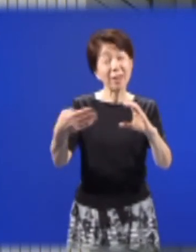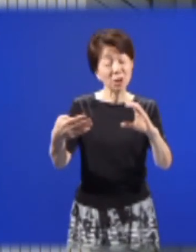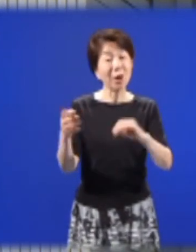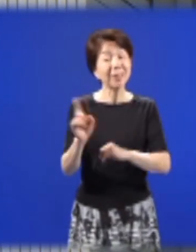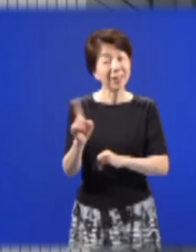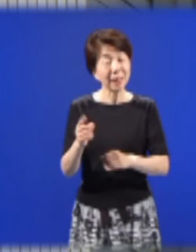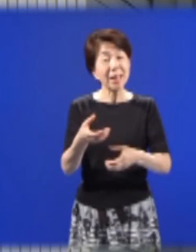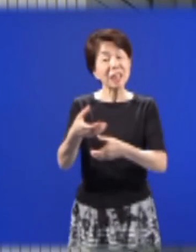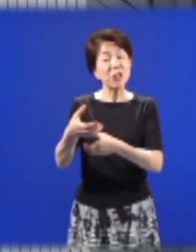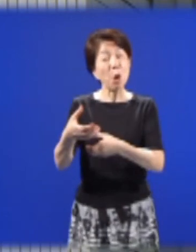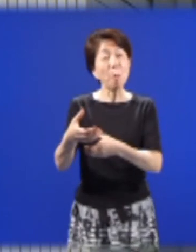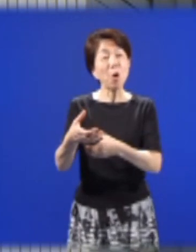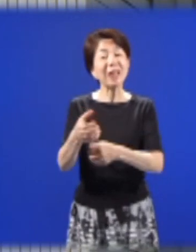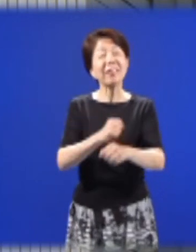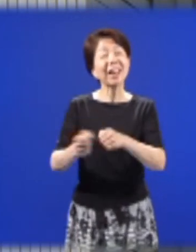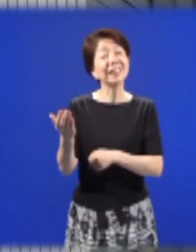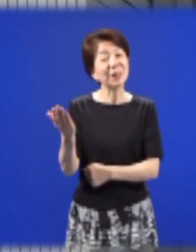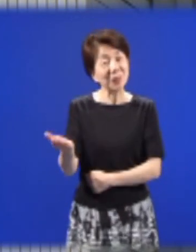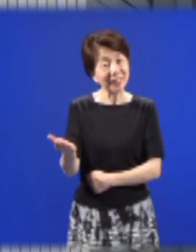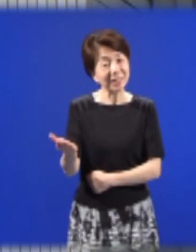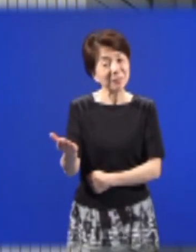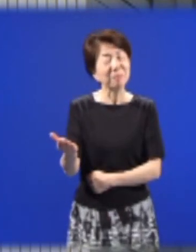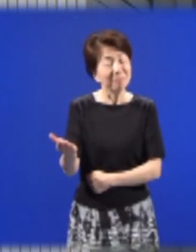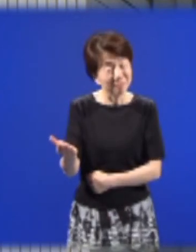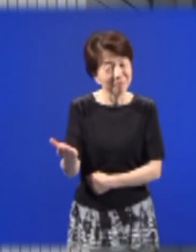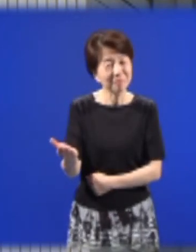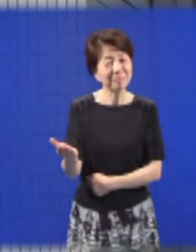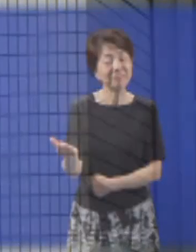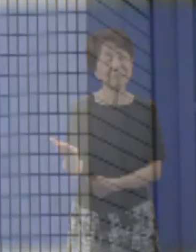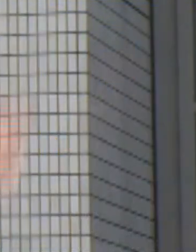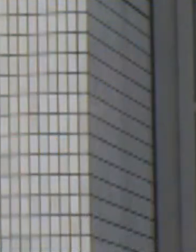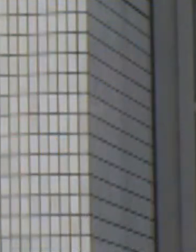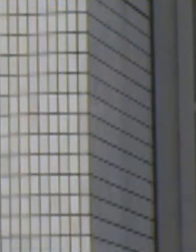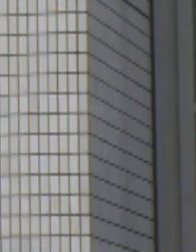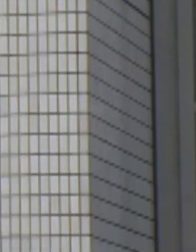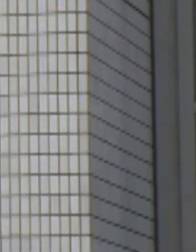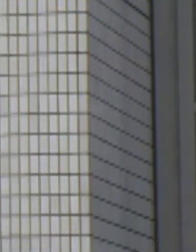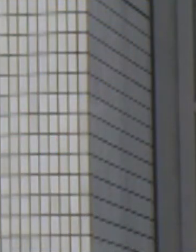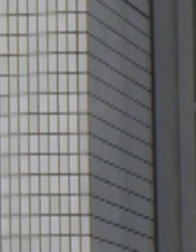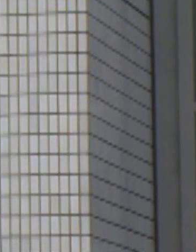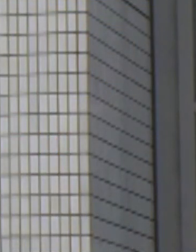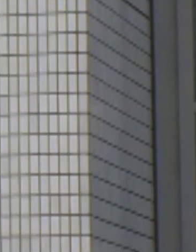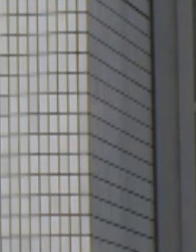防団の活動をご紹介します。ぜひ見てくださいね。お楽しみに。